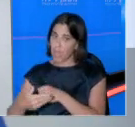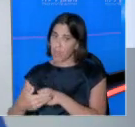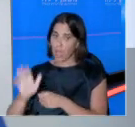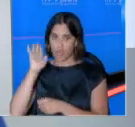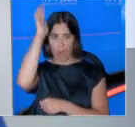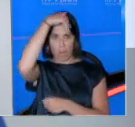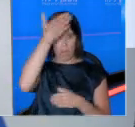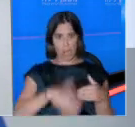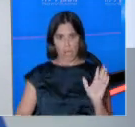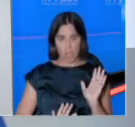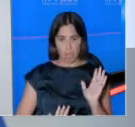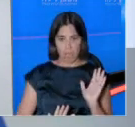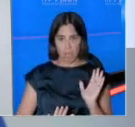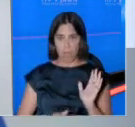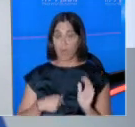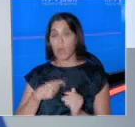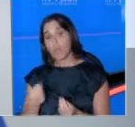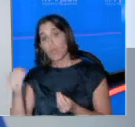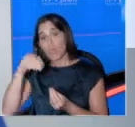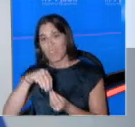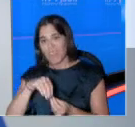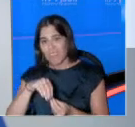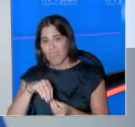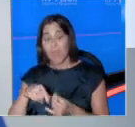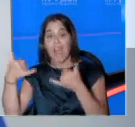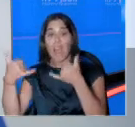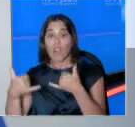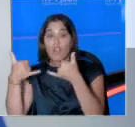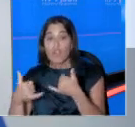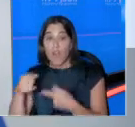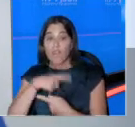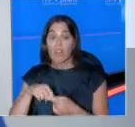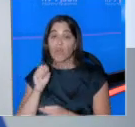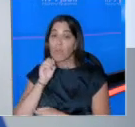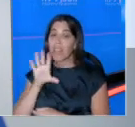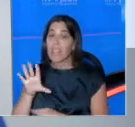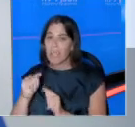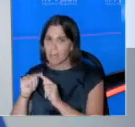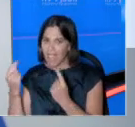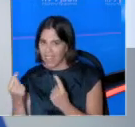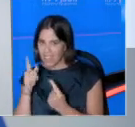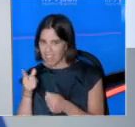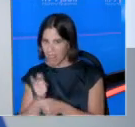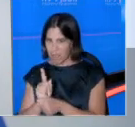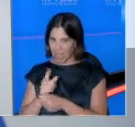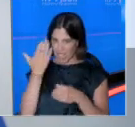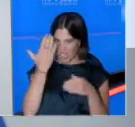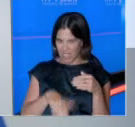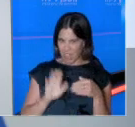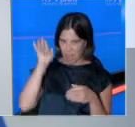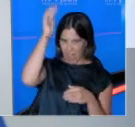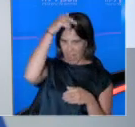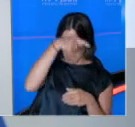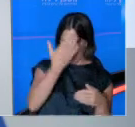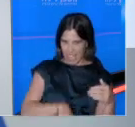לפיד. הם מוסיפים, תראו מה הם אומרים. הם אומרים, עכשיו אנחנו מצירים אחרת. אבל ברגע שיסתיים המנדט של